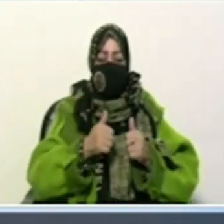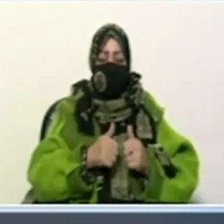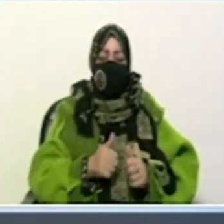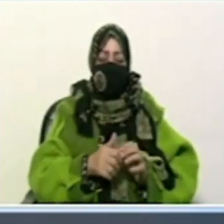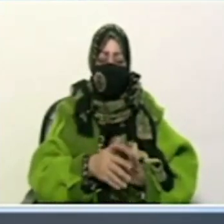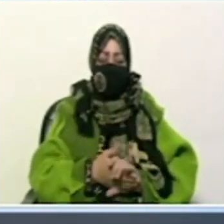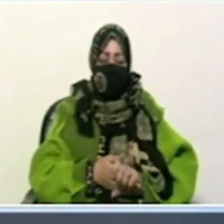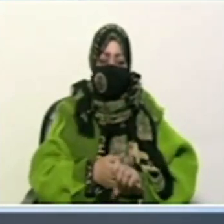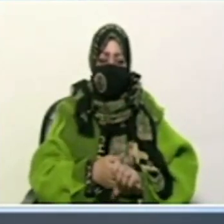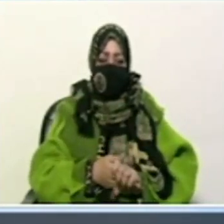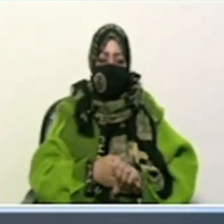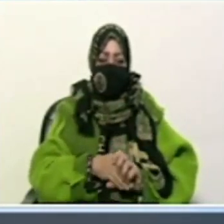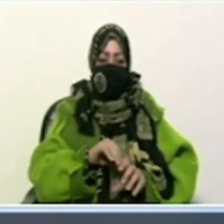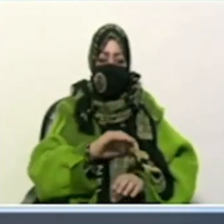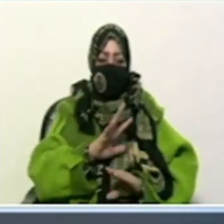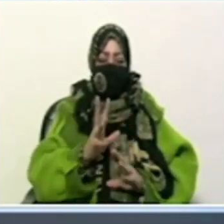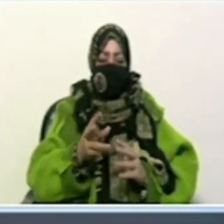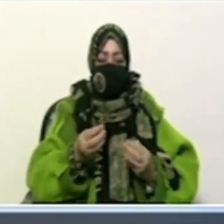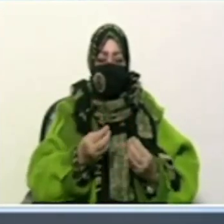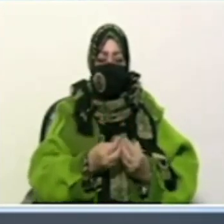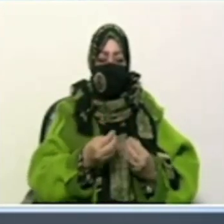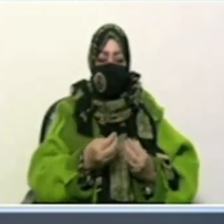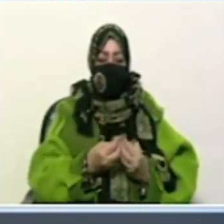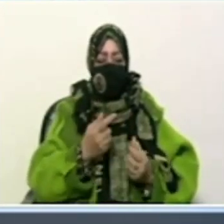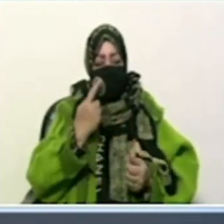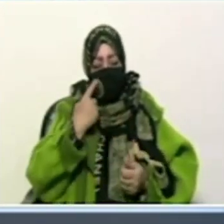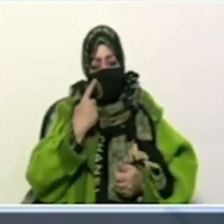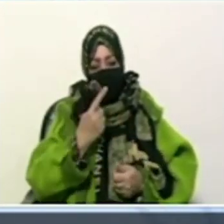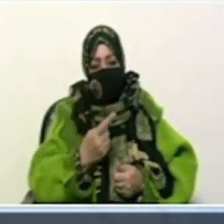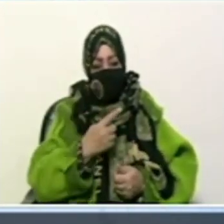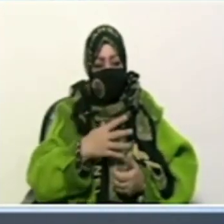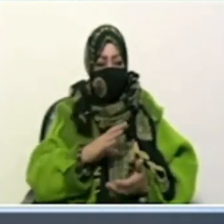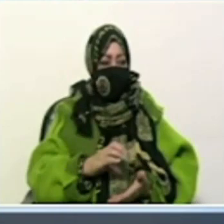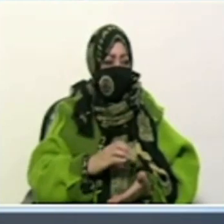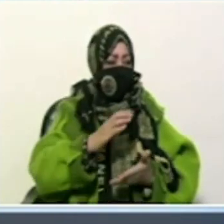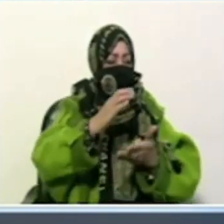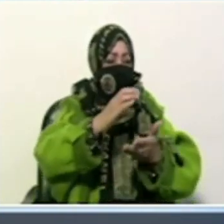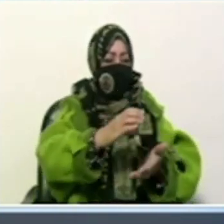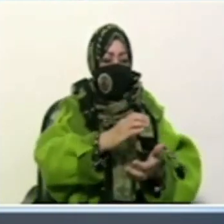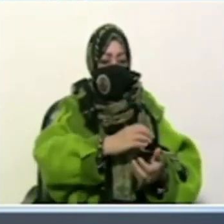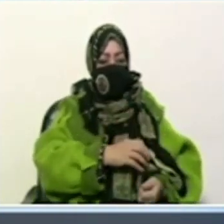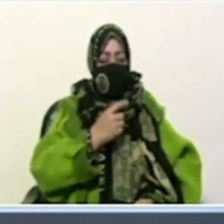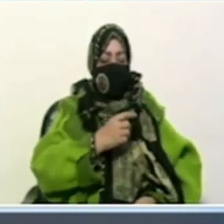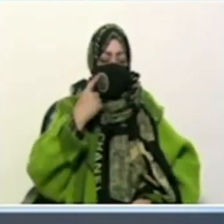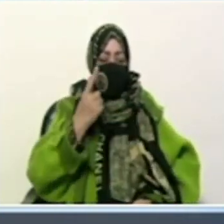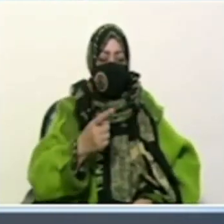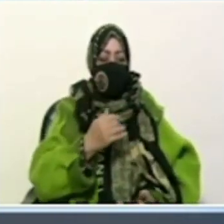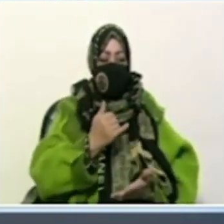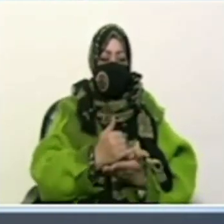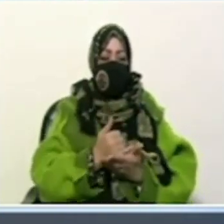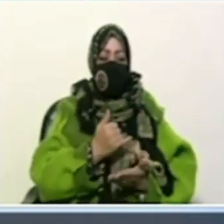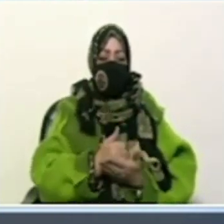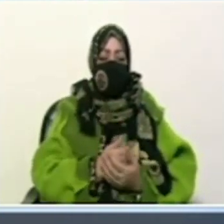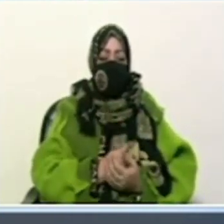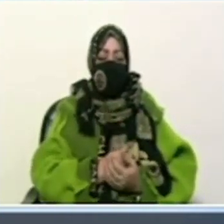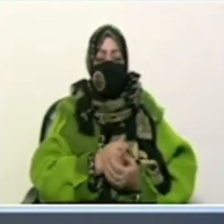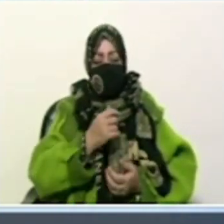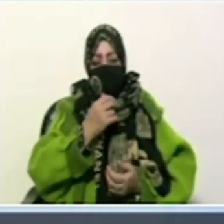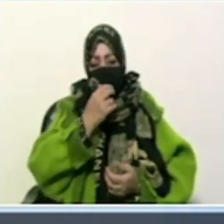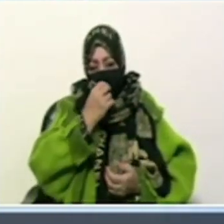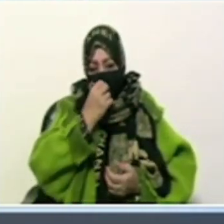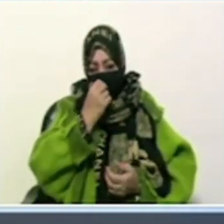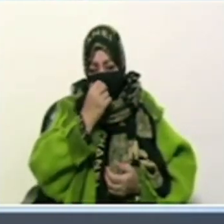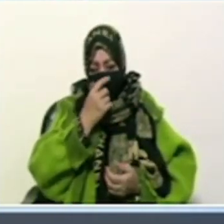وحبست عليها، فلا بد تخرج منها هذا العقار ويسلم لها وتسلمي فيه تسليم كامل وترفع يدك عنه